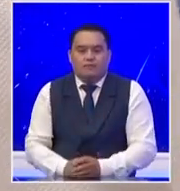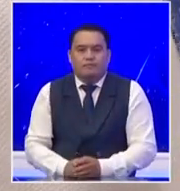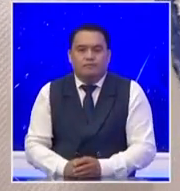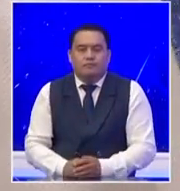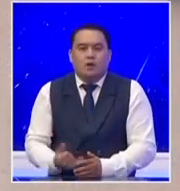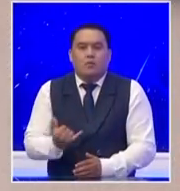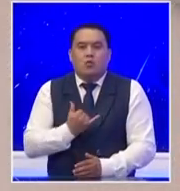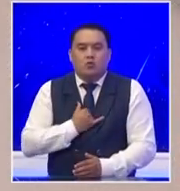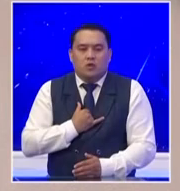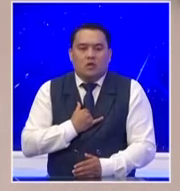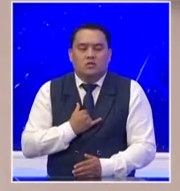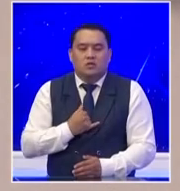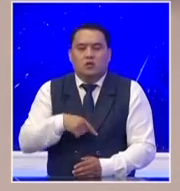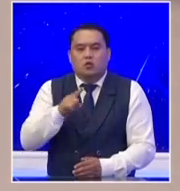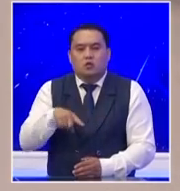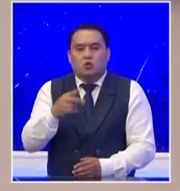области номер телефона